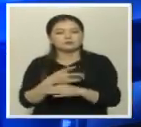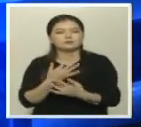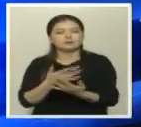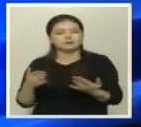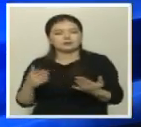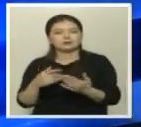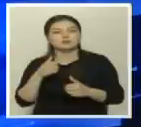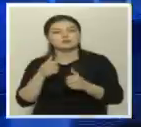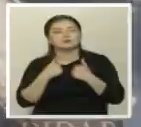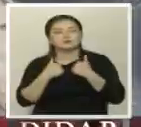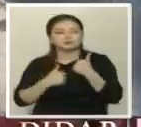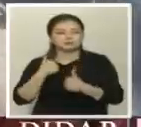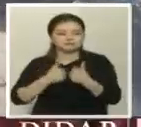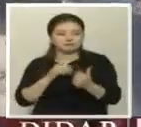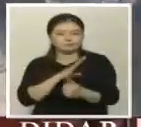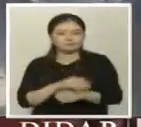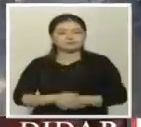в следующем сюжете